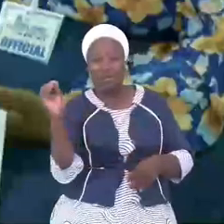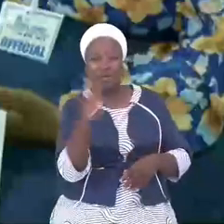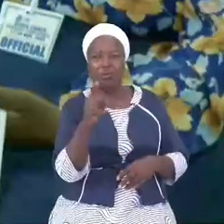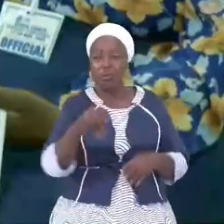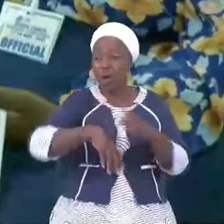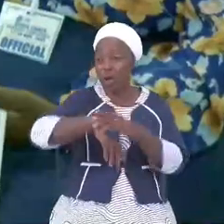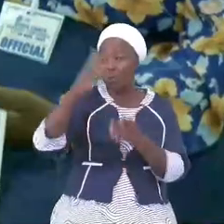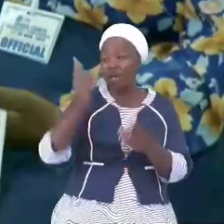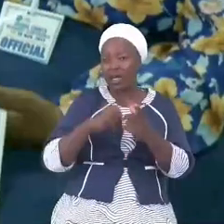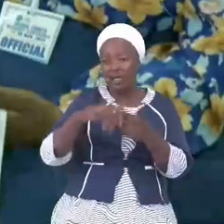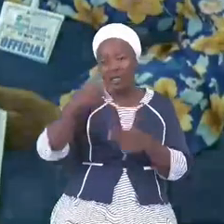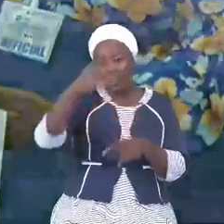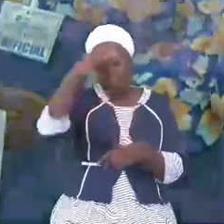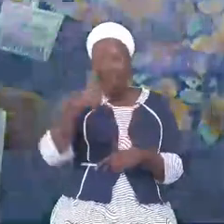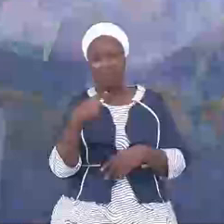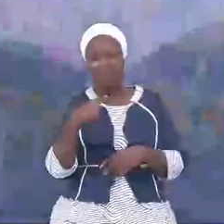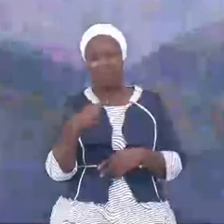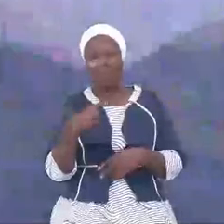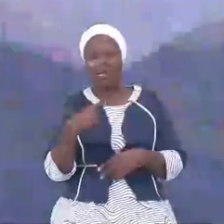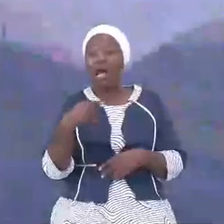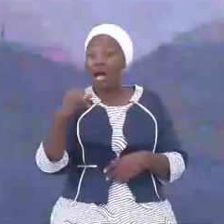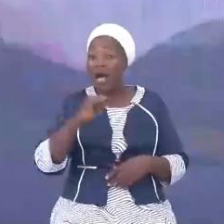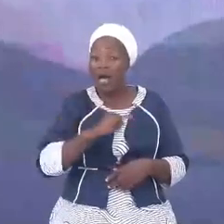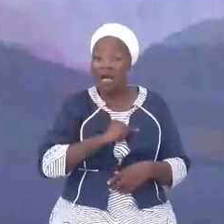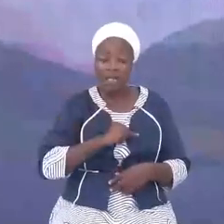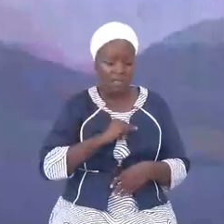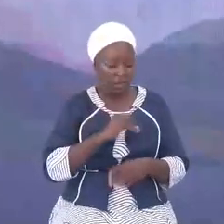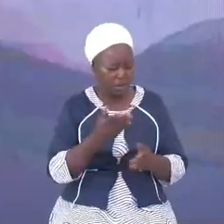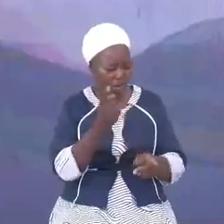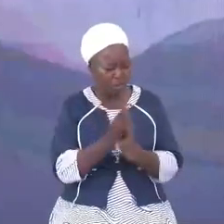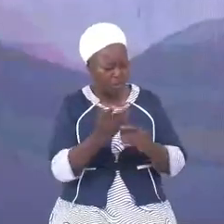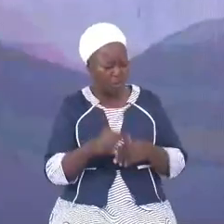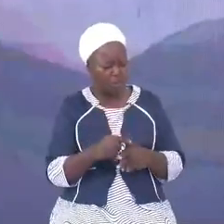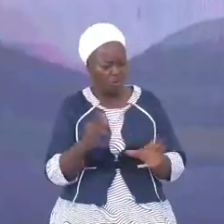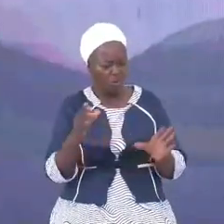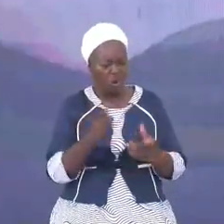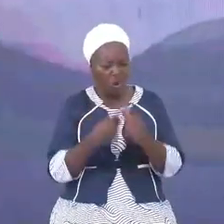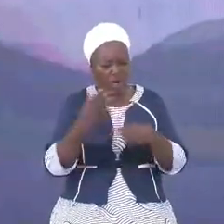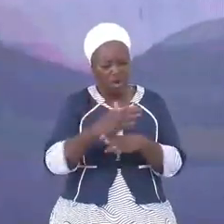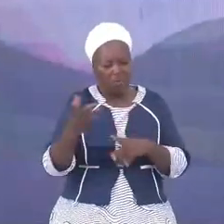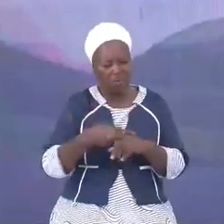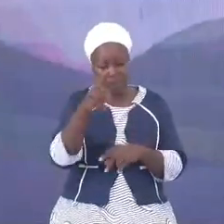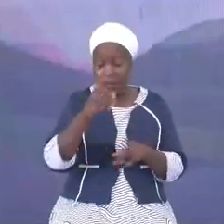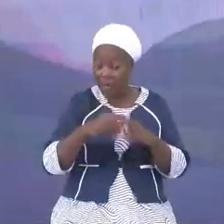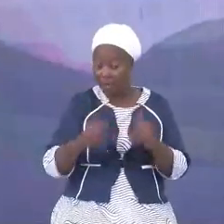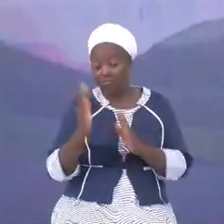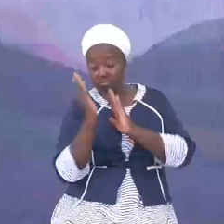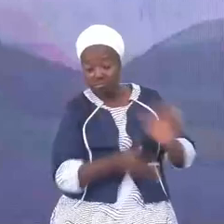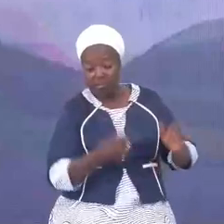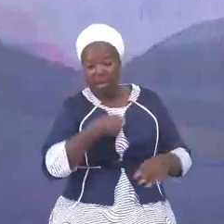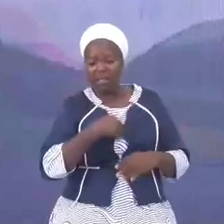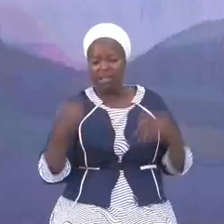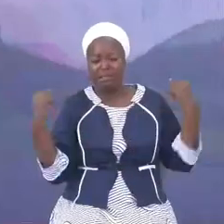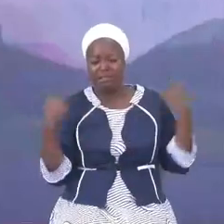dit, je voulais fuir Dieu et il m'a abandonné et la douleur est